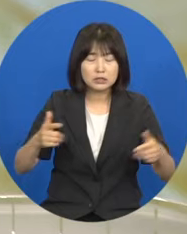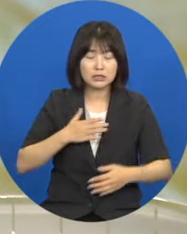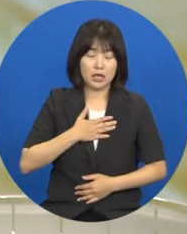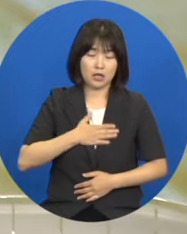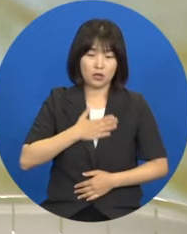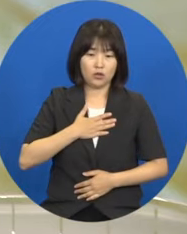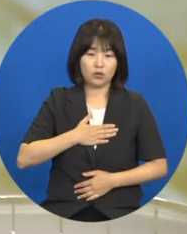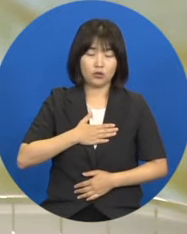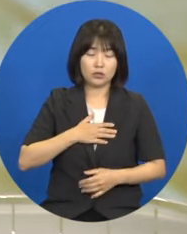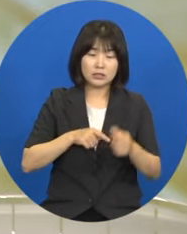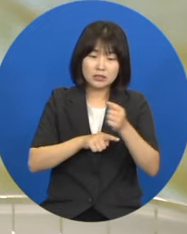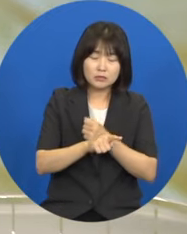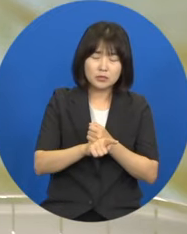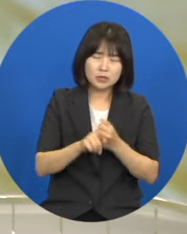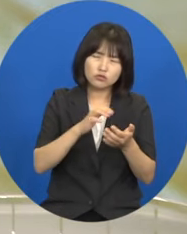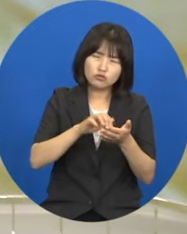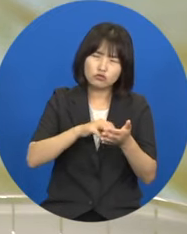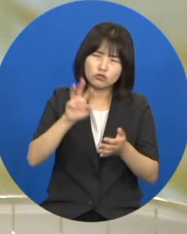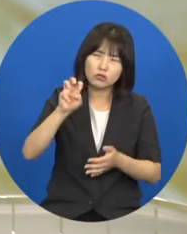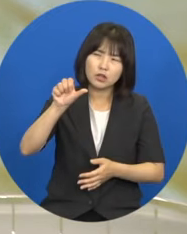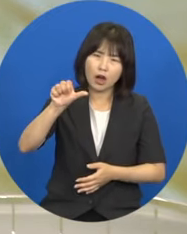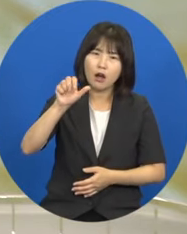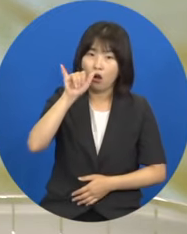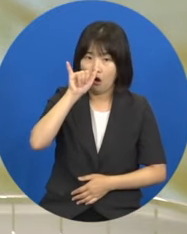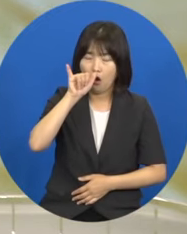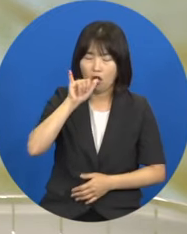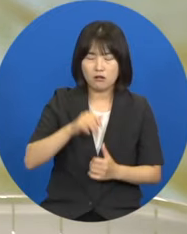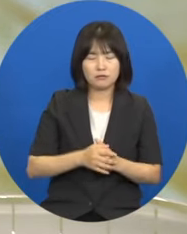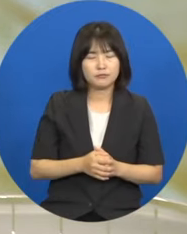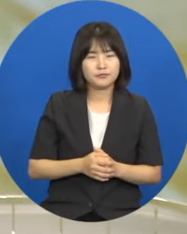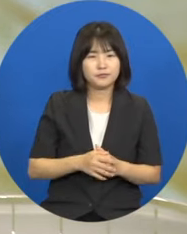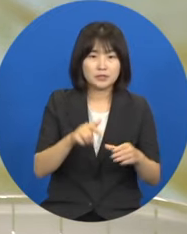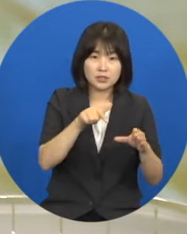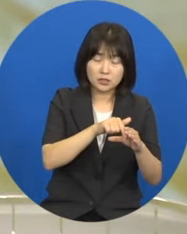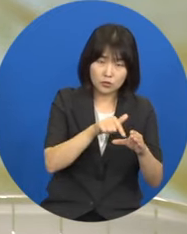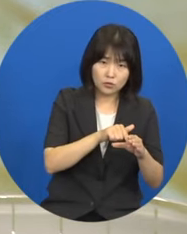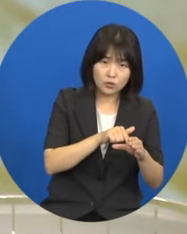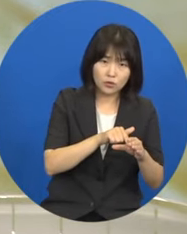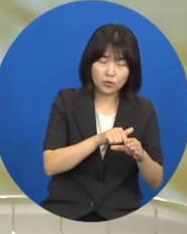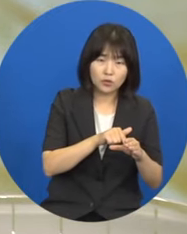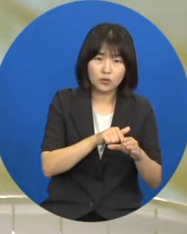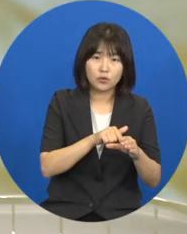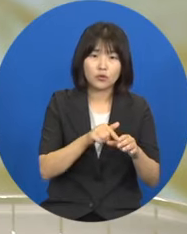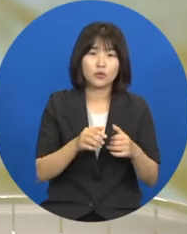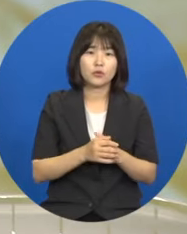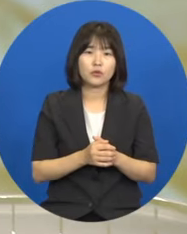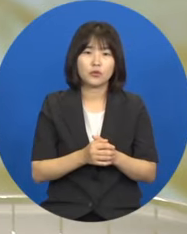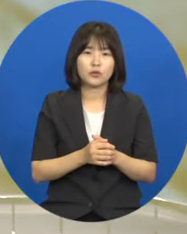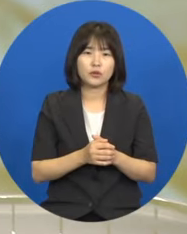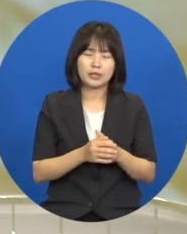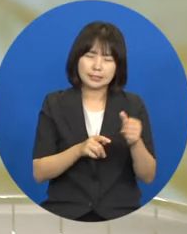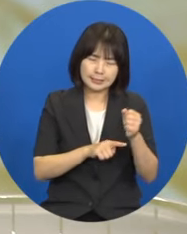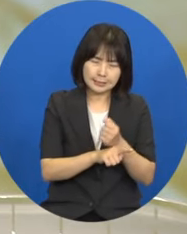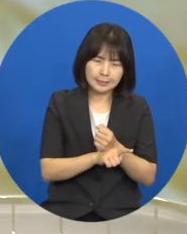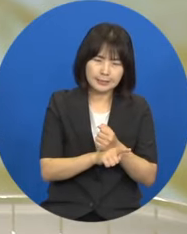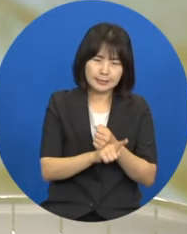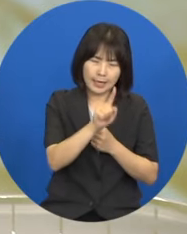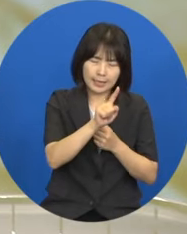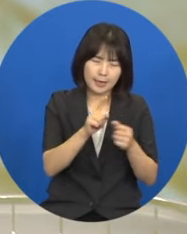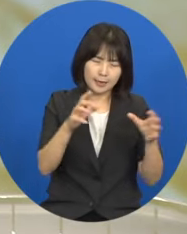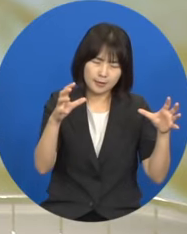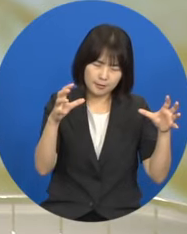됩니다. 기독교 영성에 대한 다채로운 의미와 특징을 하나로 모아서 정의하고 정리한 학자가